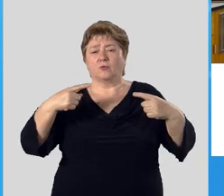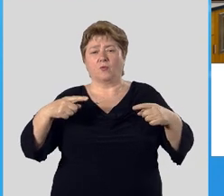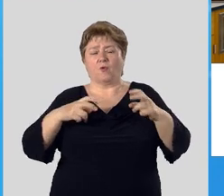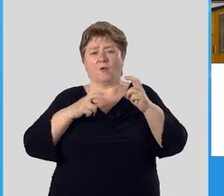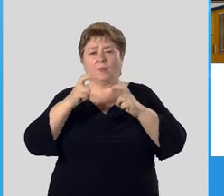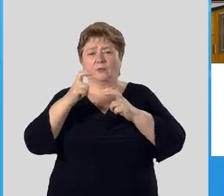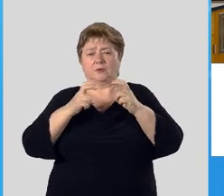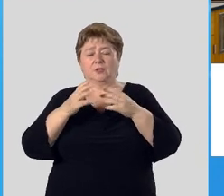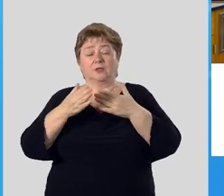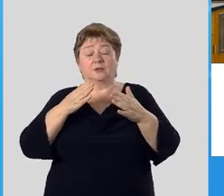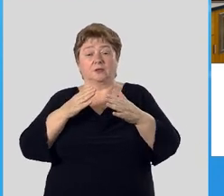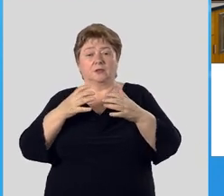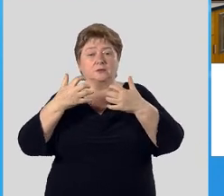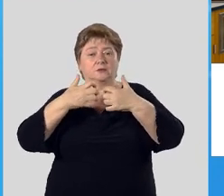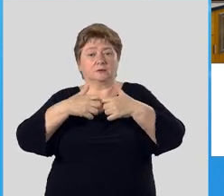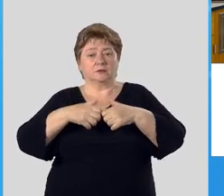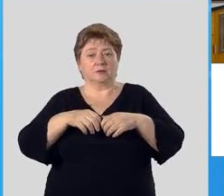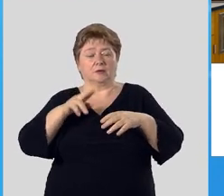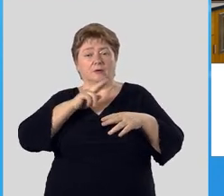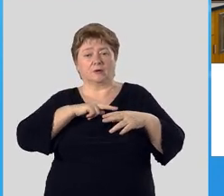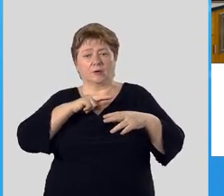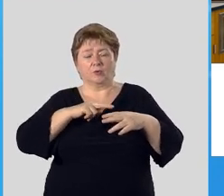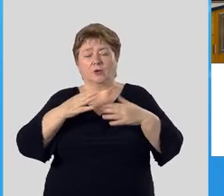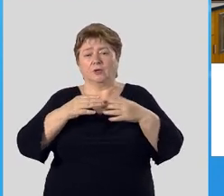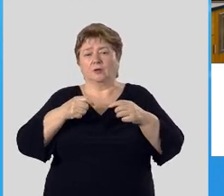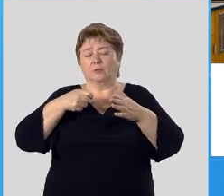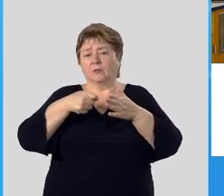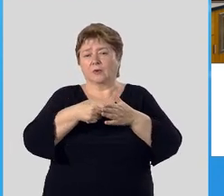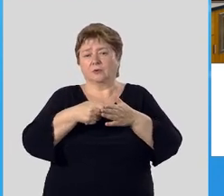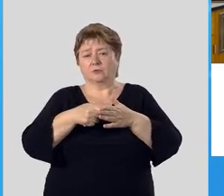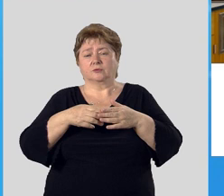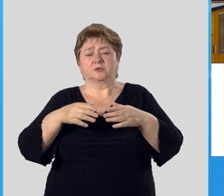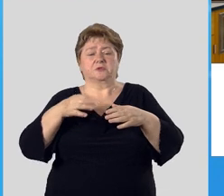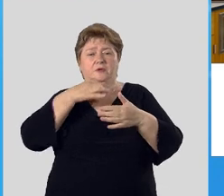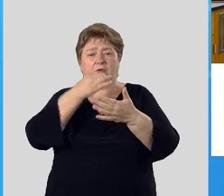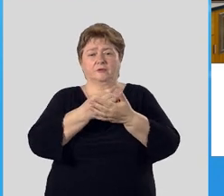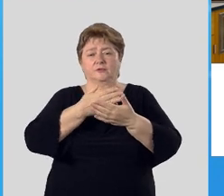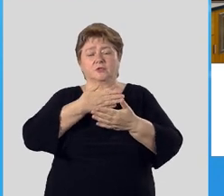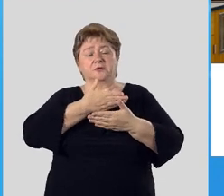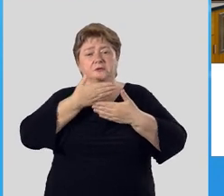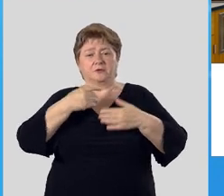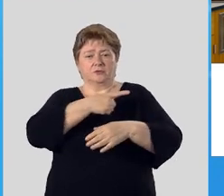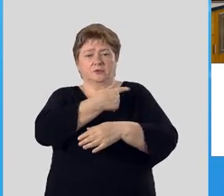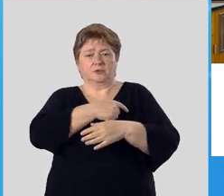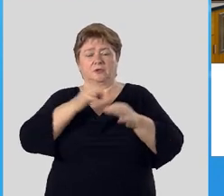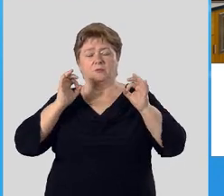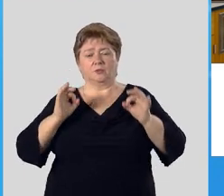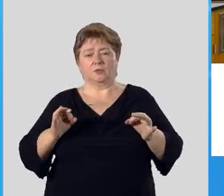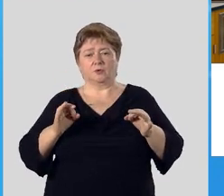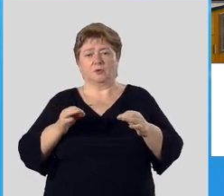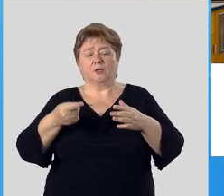предприятия если технология производства или продукции не соответствует санитарным нормам